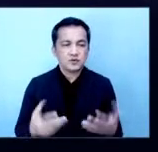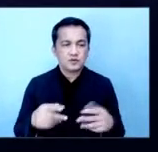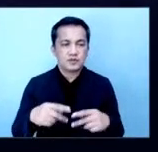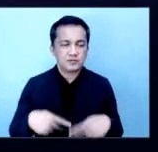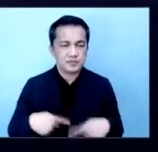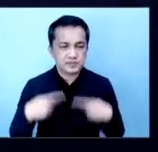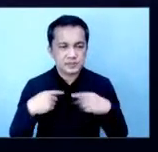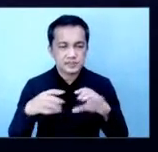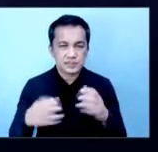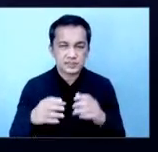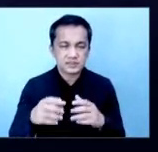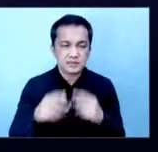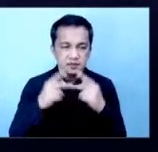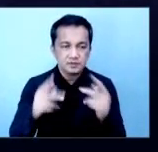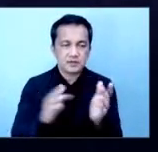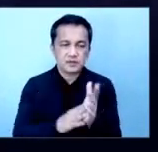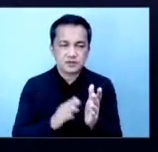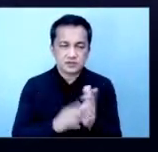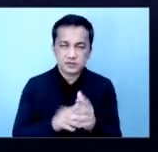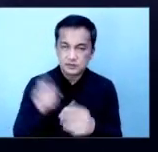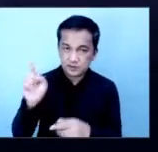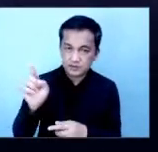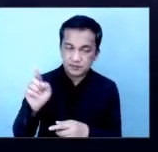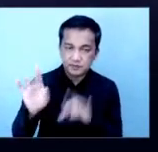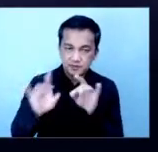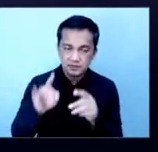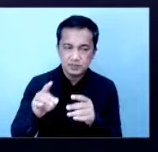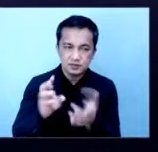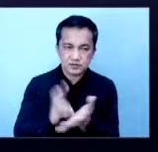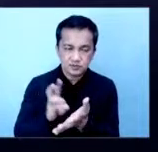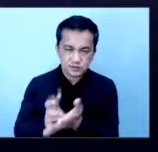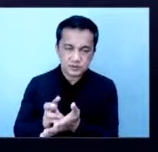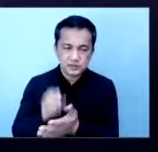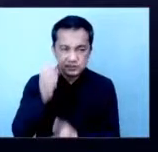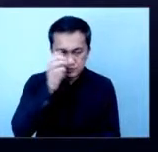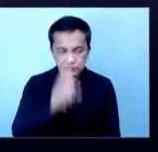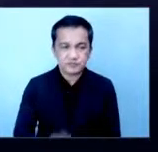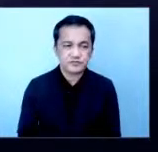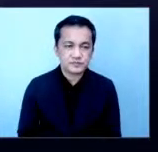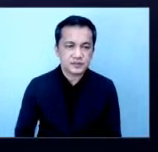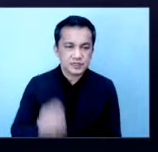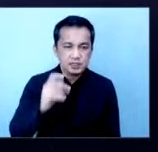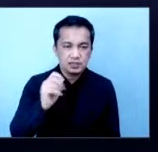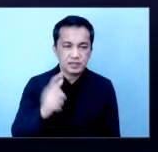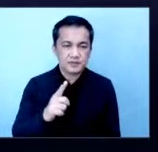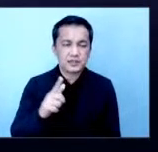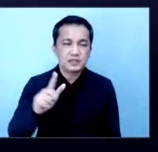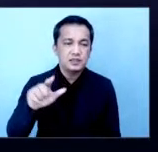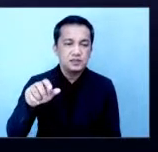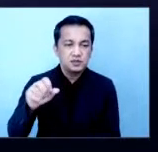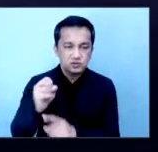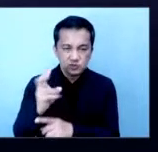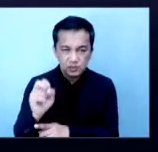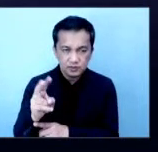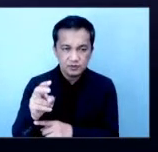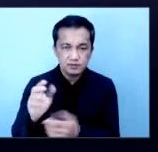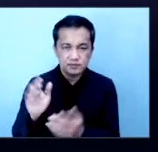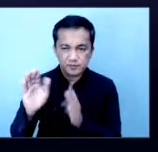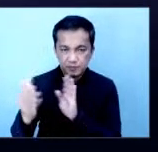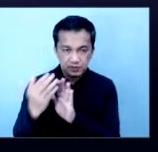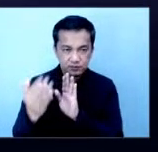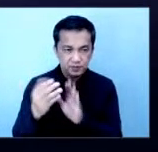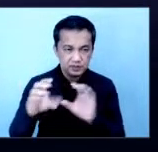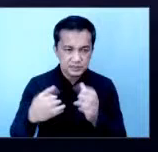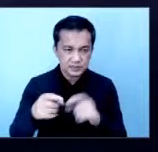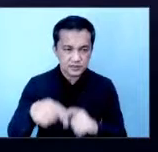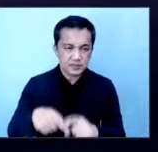pampublikong paaralan o levels sa ilang piling lugar sa Cebu. Hanggang April 12 naman ang face-to-face class suspension sa Bayan